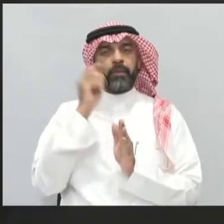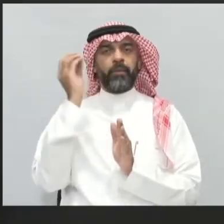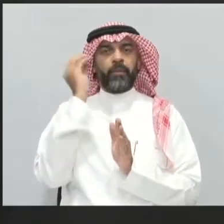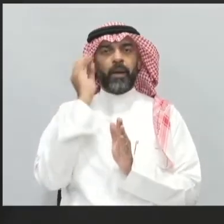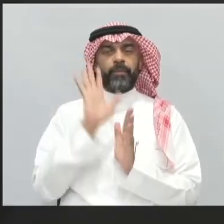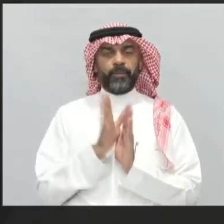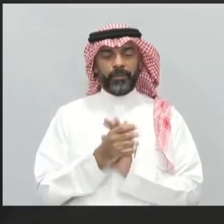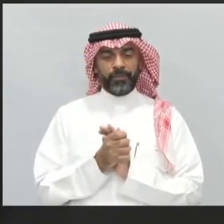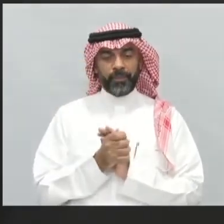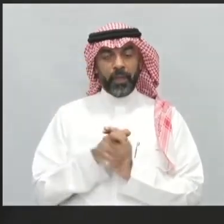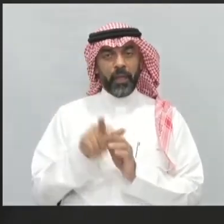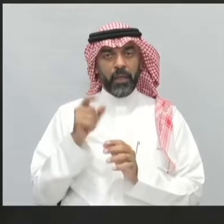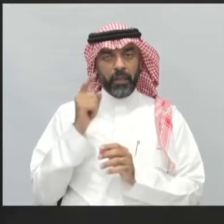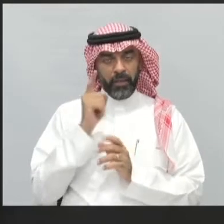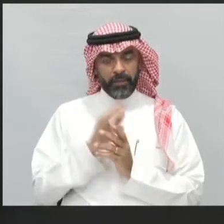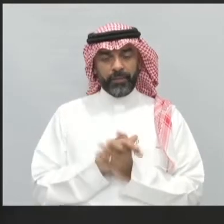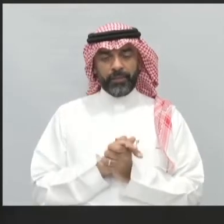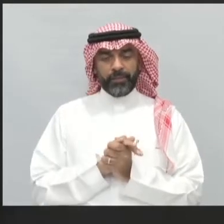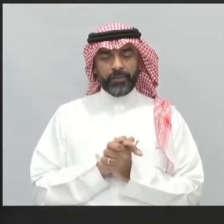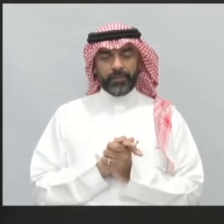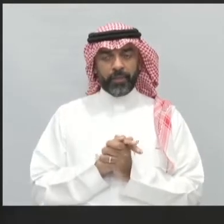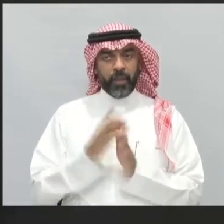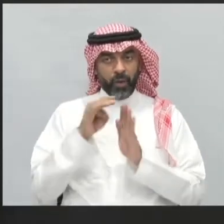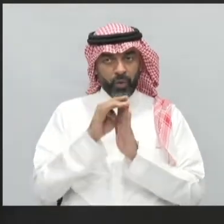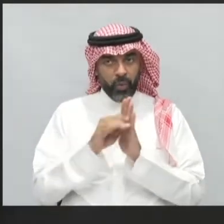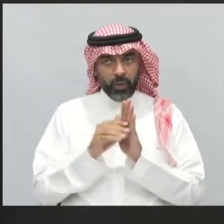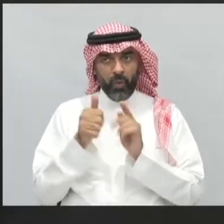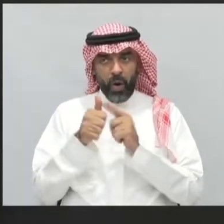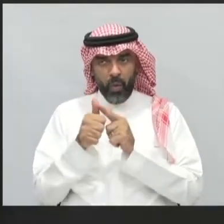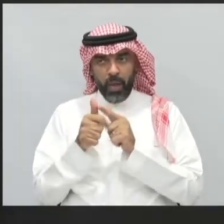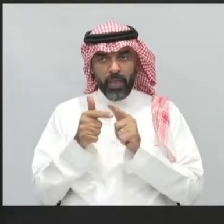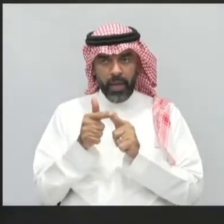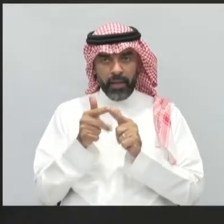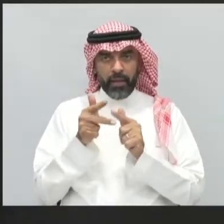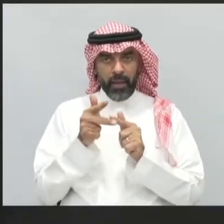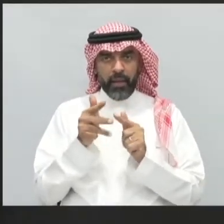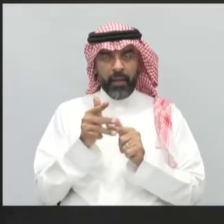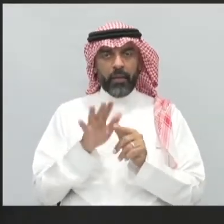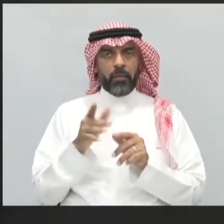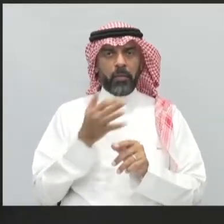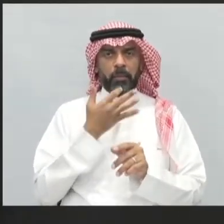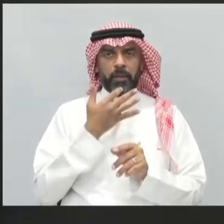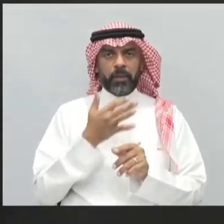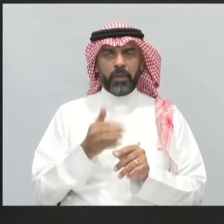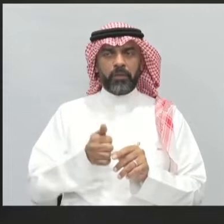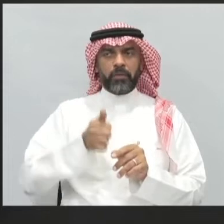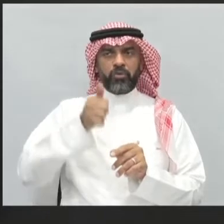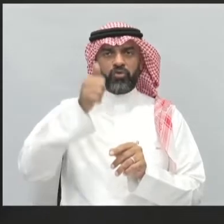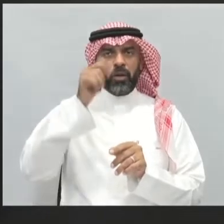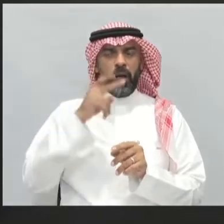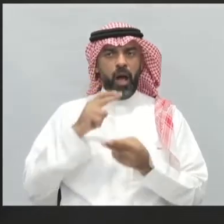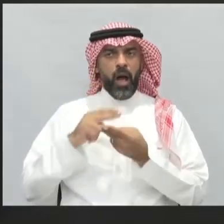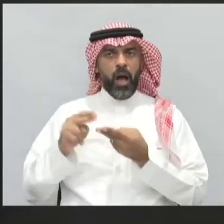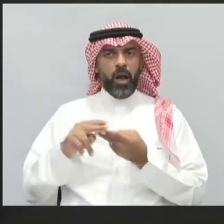واحده واحده تبدا المساله في الوضوح وفي السهوله لذلك اول